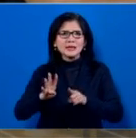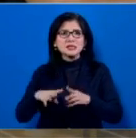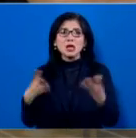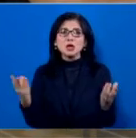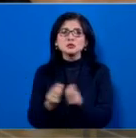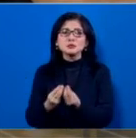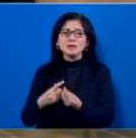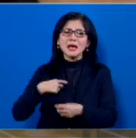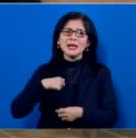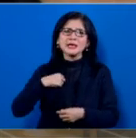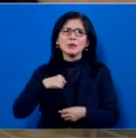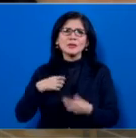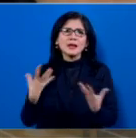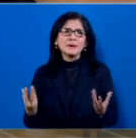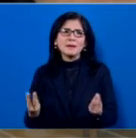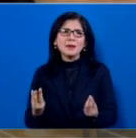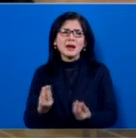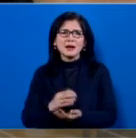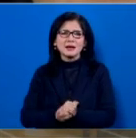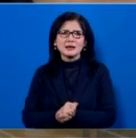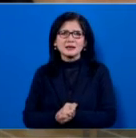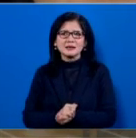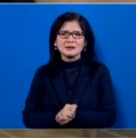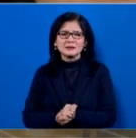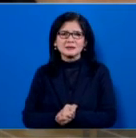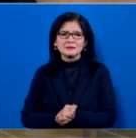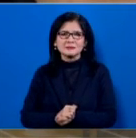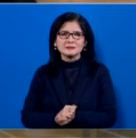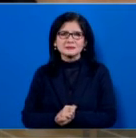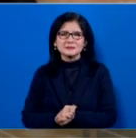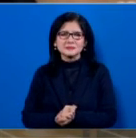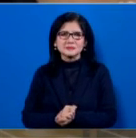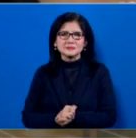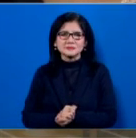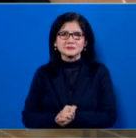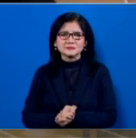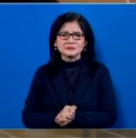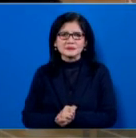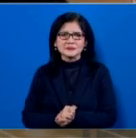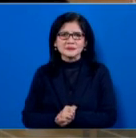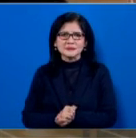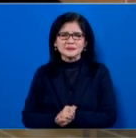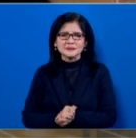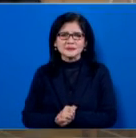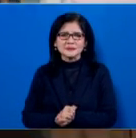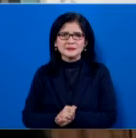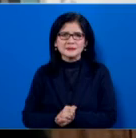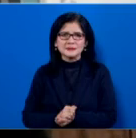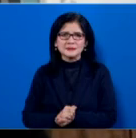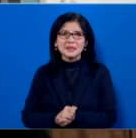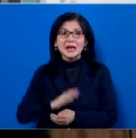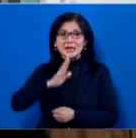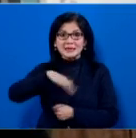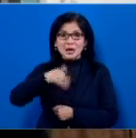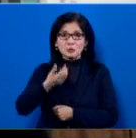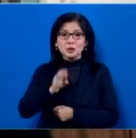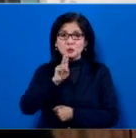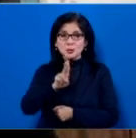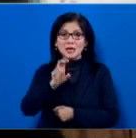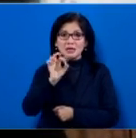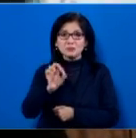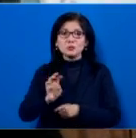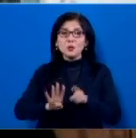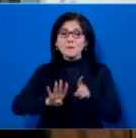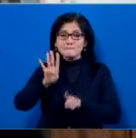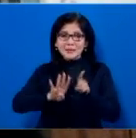kurang-kurang seperti itu, masyarakat masih bisa ikutan kan untuk jadi relawan? Oke. Jadi kembali ke 2014, waktu itu kita